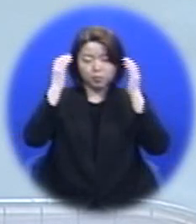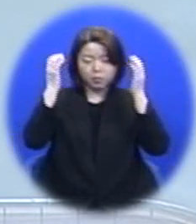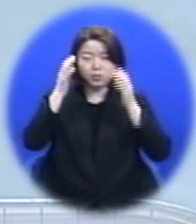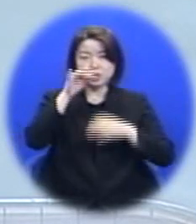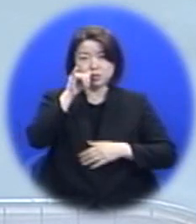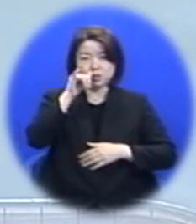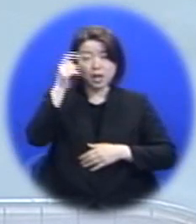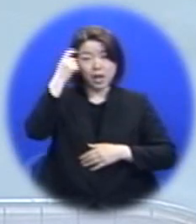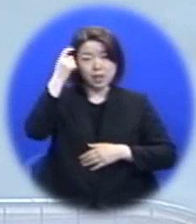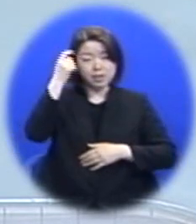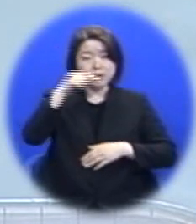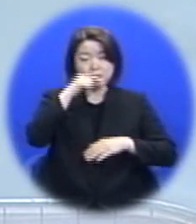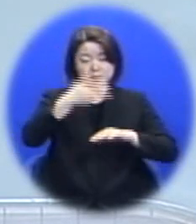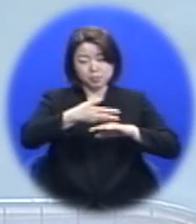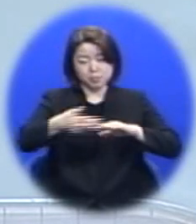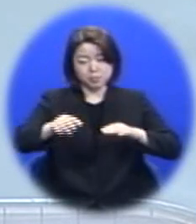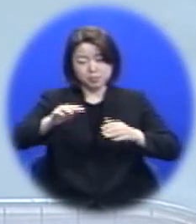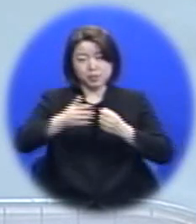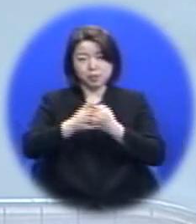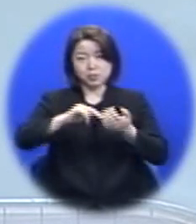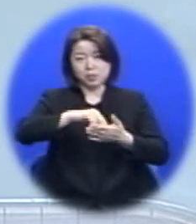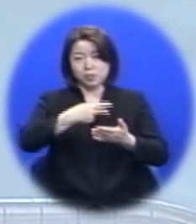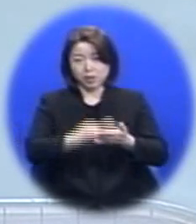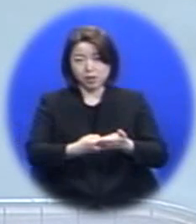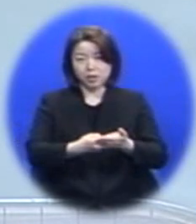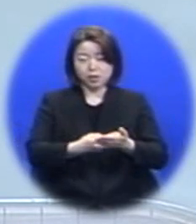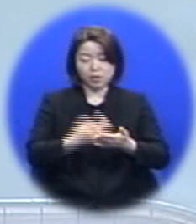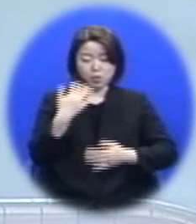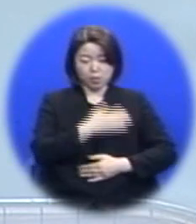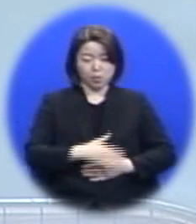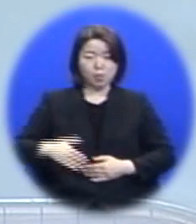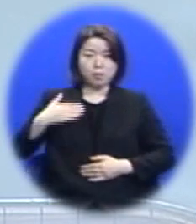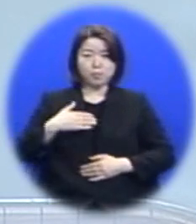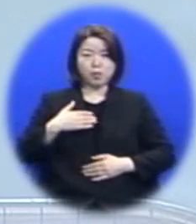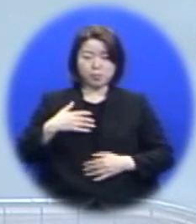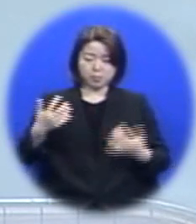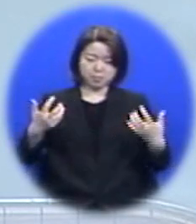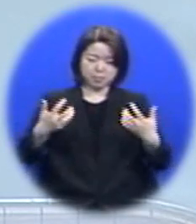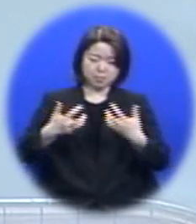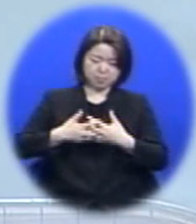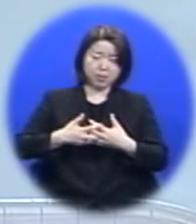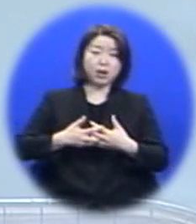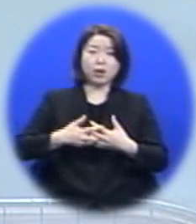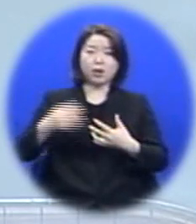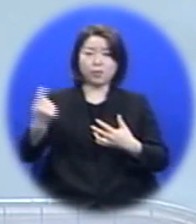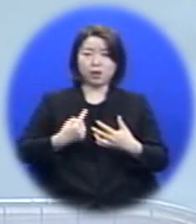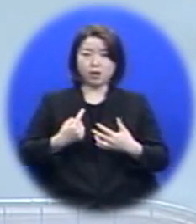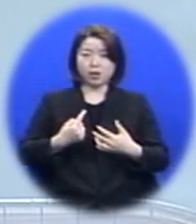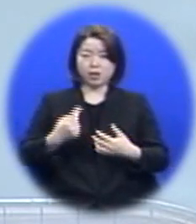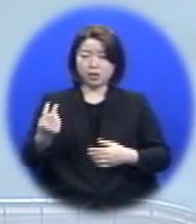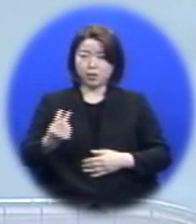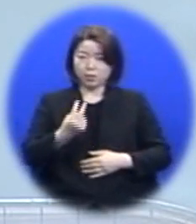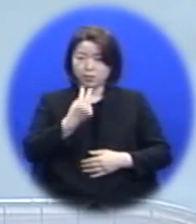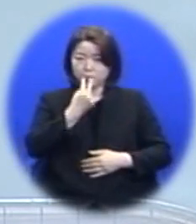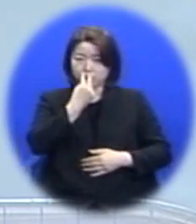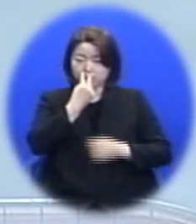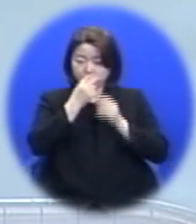뇌출혈로 쓰러지시고 그리고는 몸에 다 마비가 오셔서 콧줄로 음식을